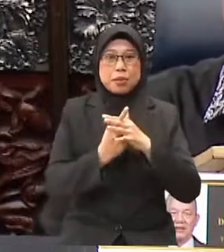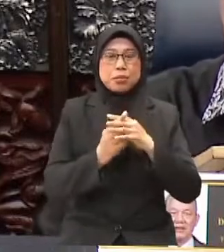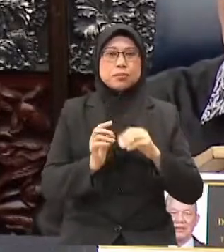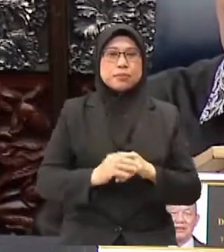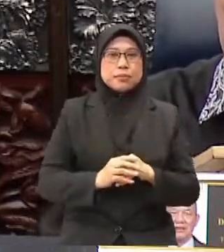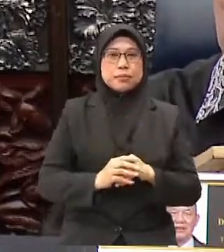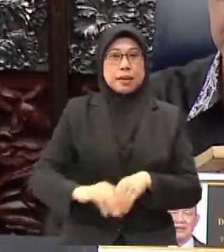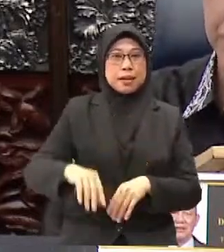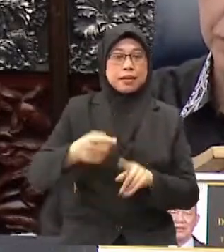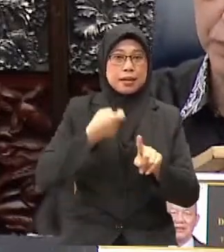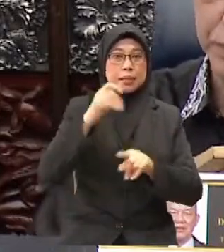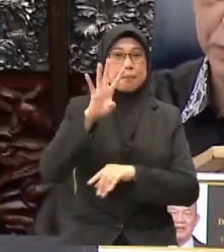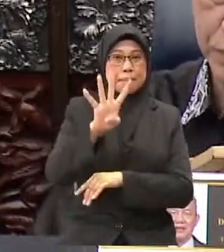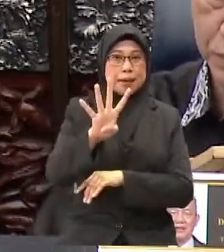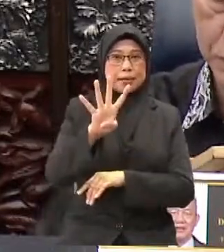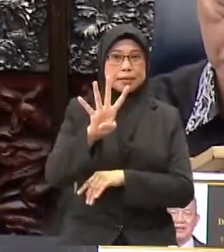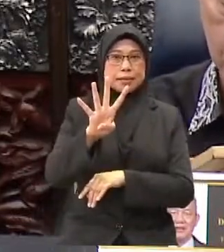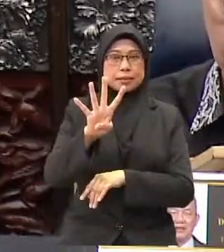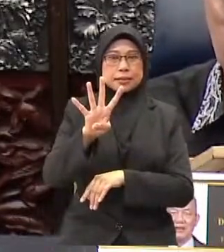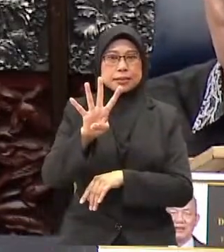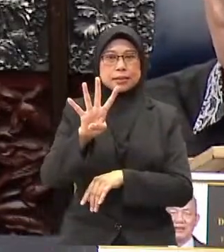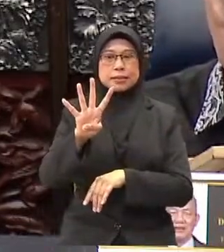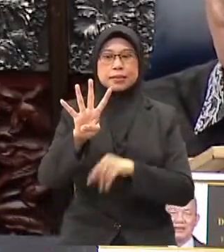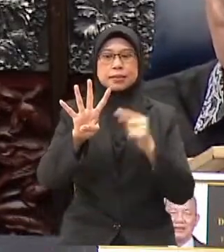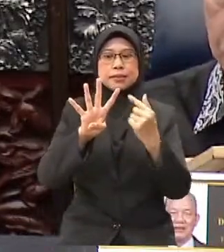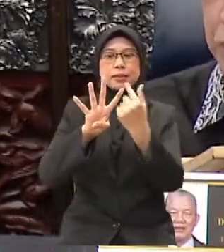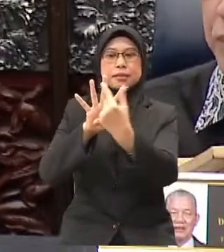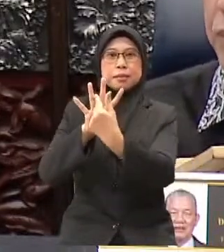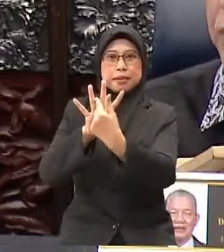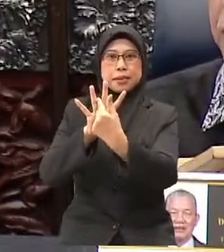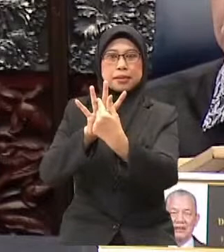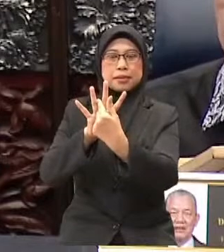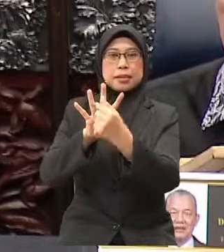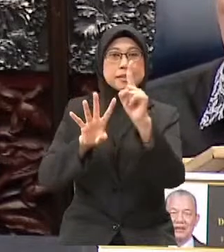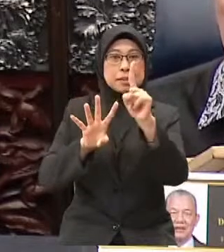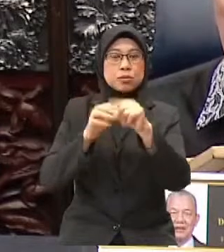empat coach sekarang ini satu coach dikhaskan untukach